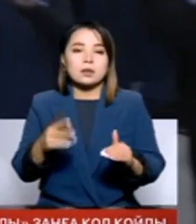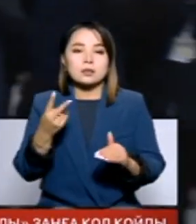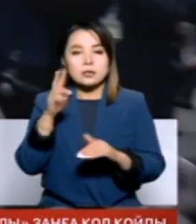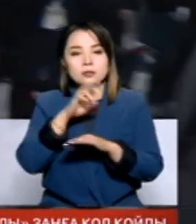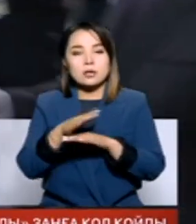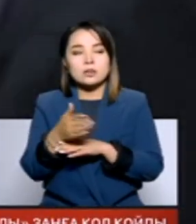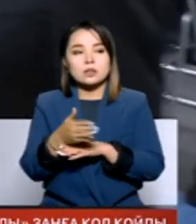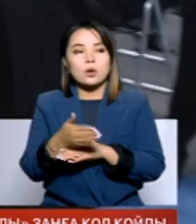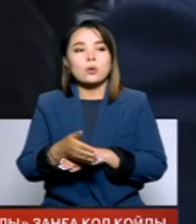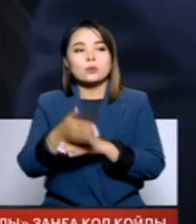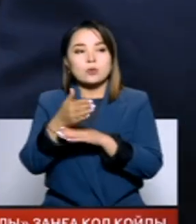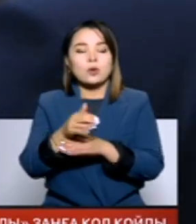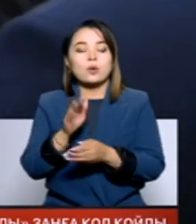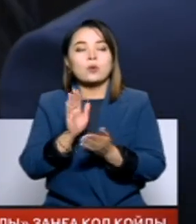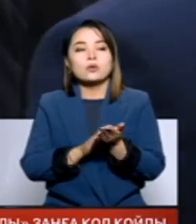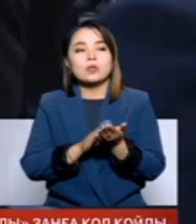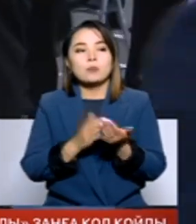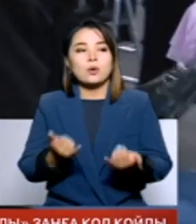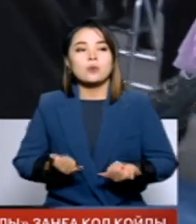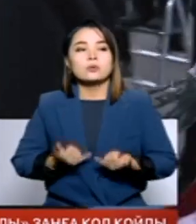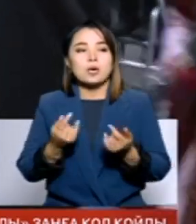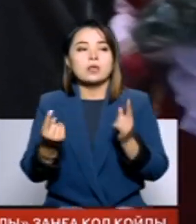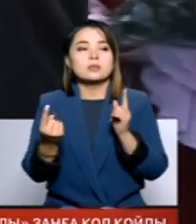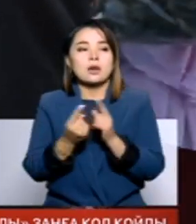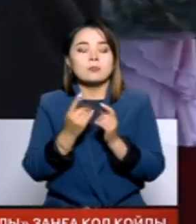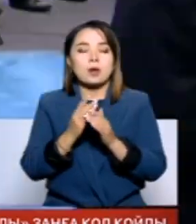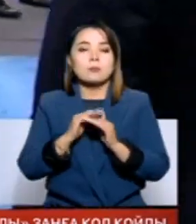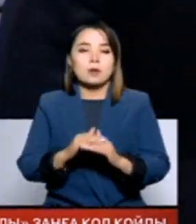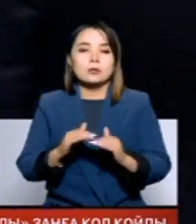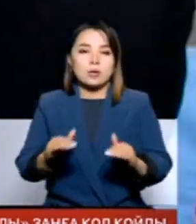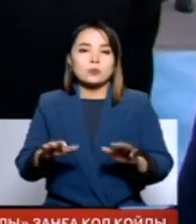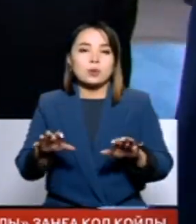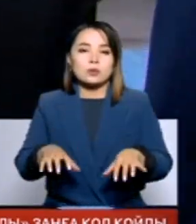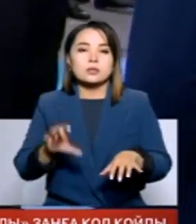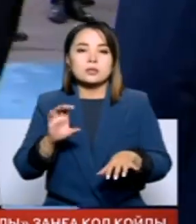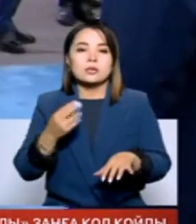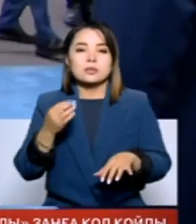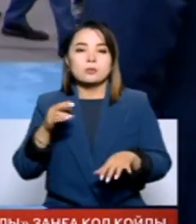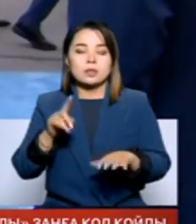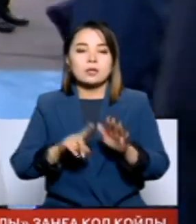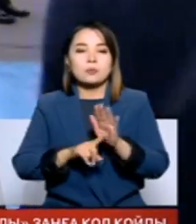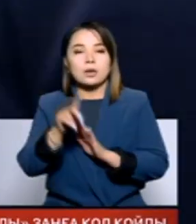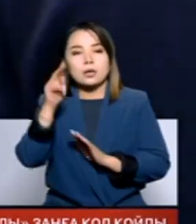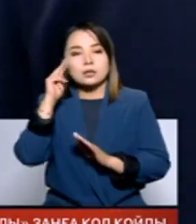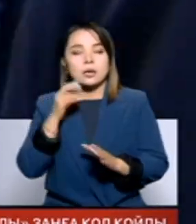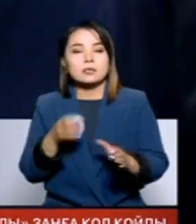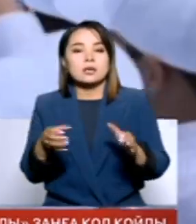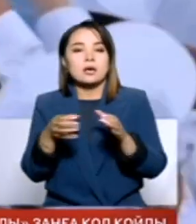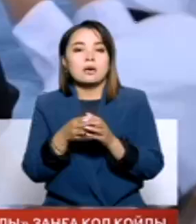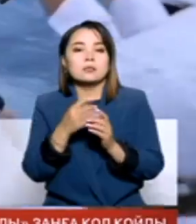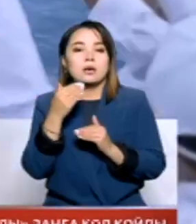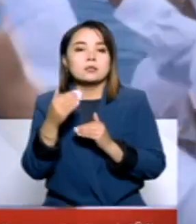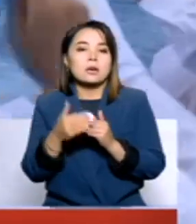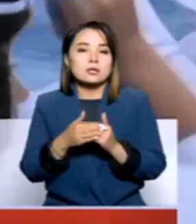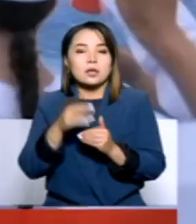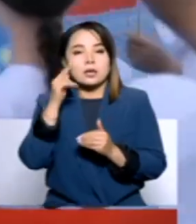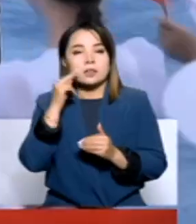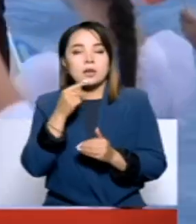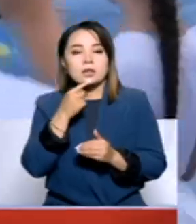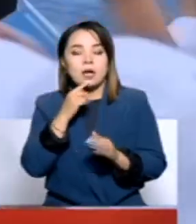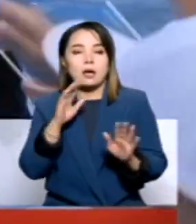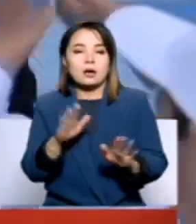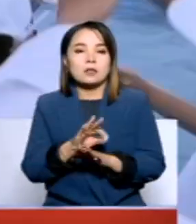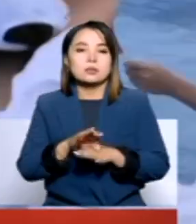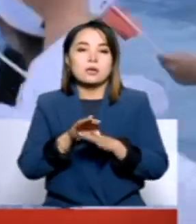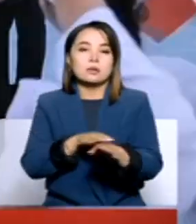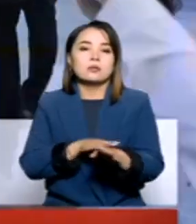екелдің жалауын желбіретіп қошемет көрсетті. Сондай-ақ балалар төраға Си Цзиньпин бастаған Қытай делегациясы алдында Қытай тілінде ән